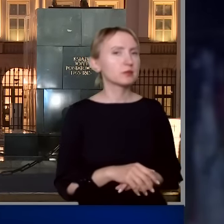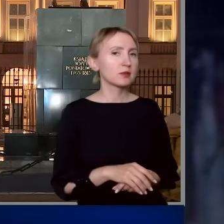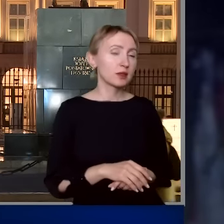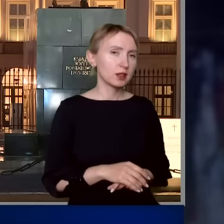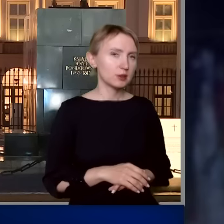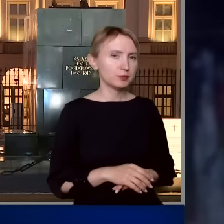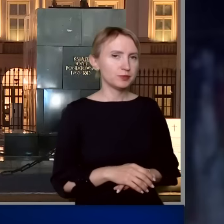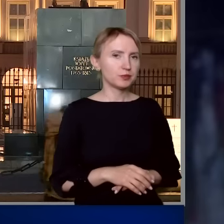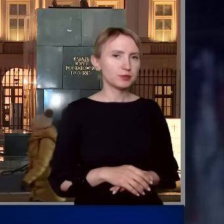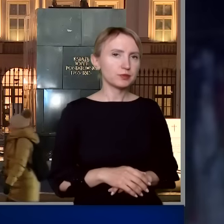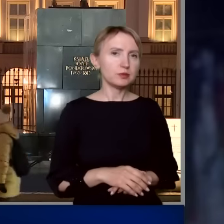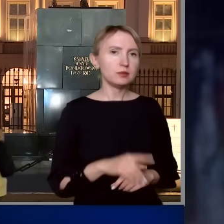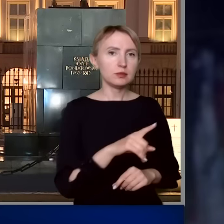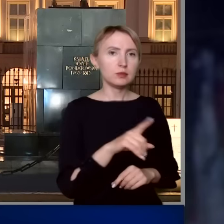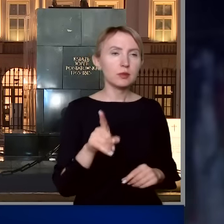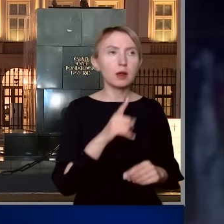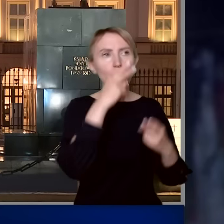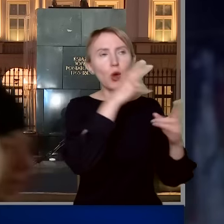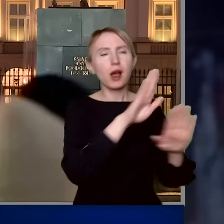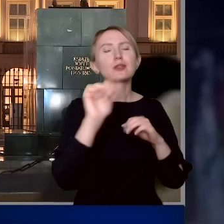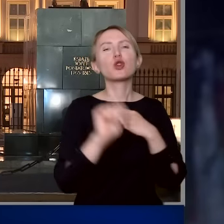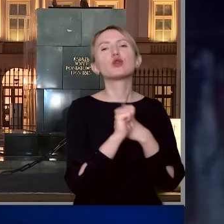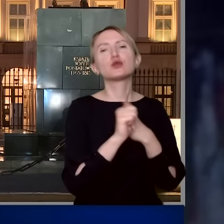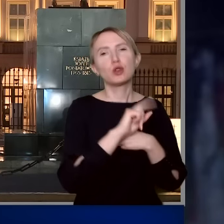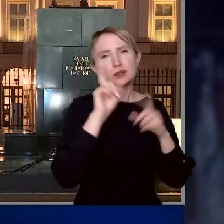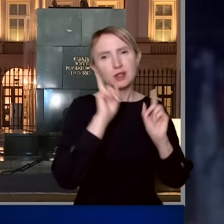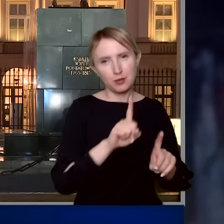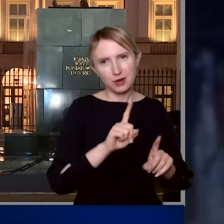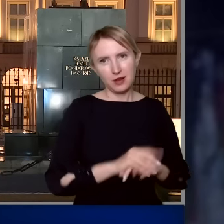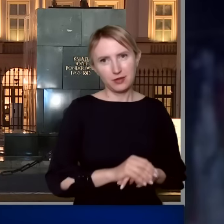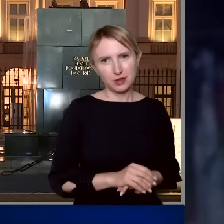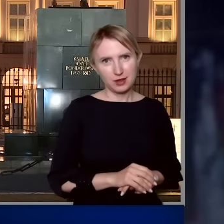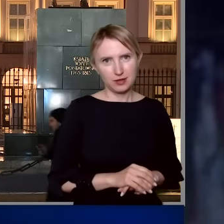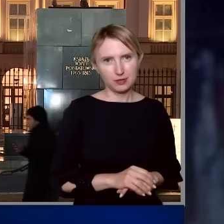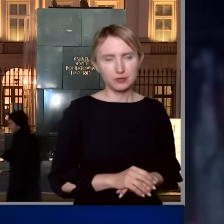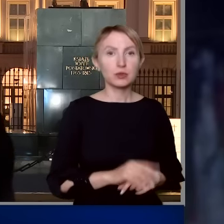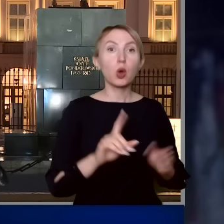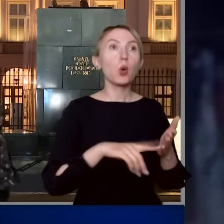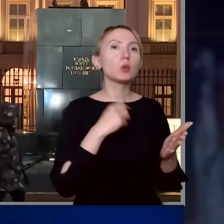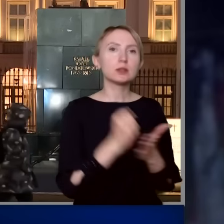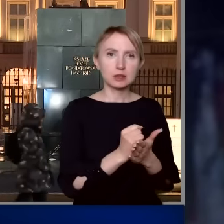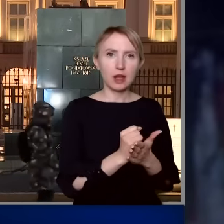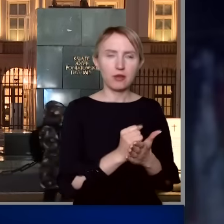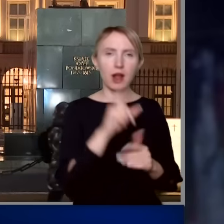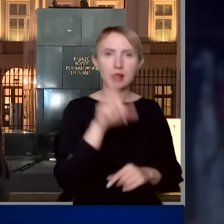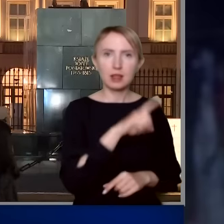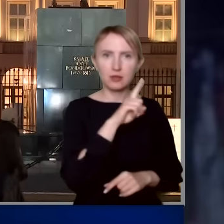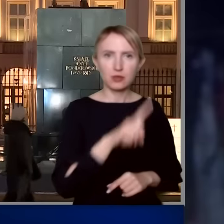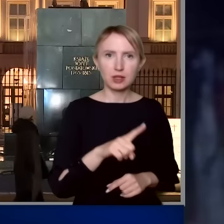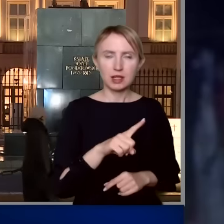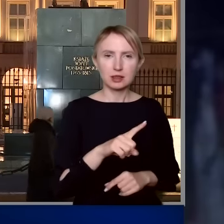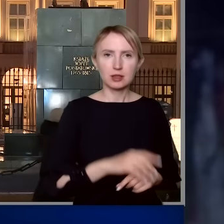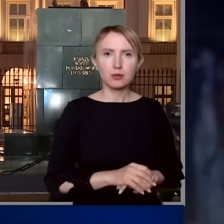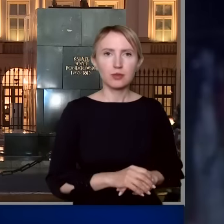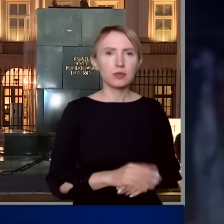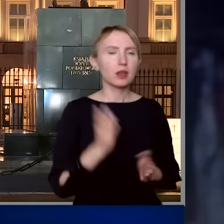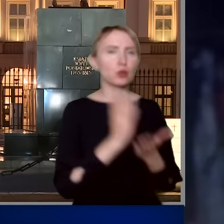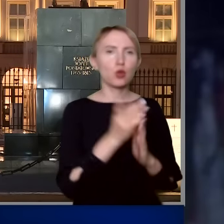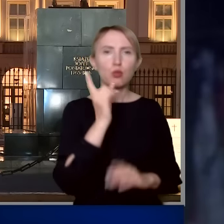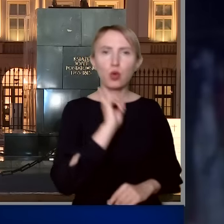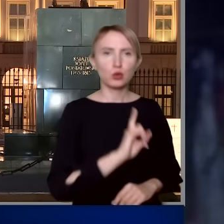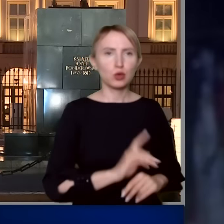Mediów, tak. Odkryli karty, pokazali, o co tu tak naprawdę chodziło. Że chodziło o obejście ustawy, że ta likwidacja jest pozorna. Jest pozorna,